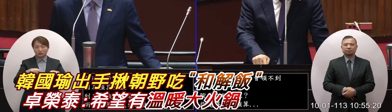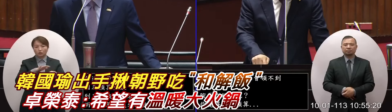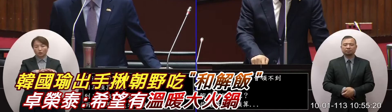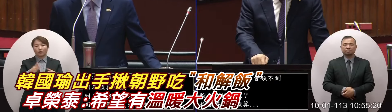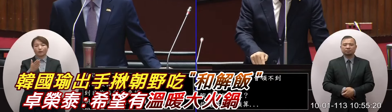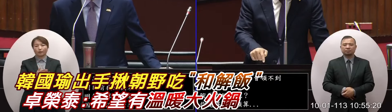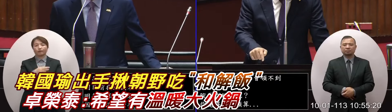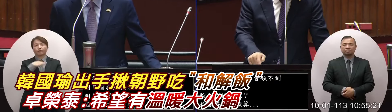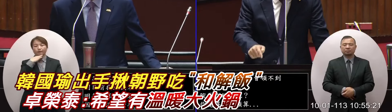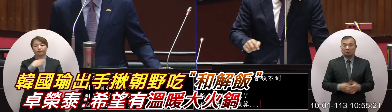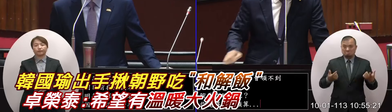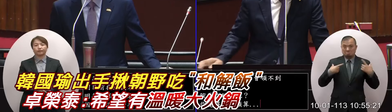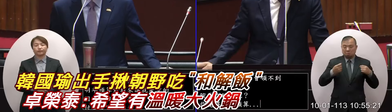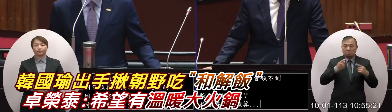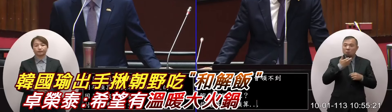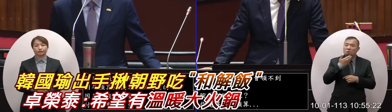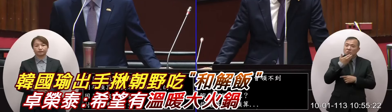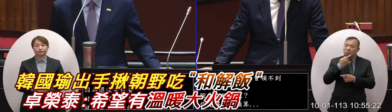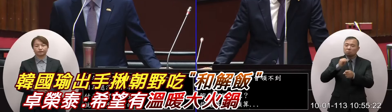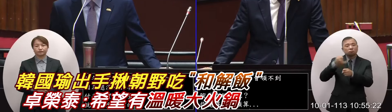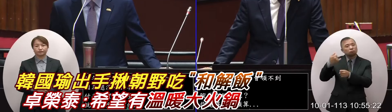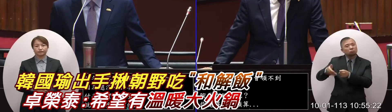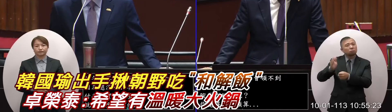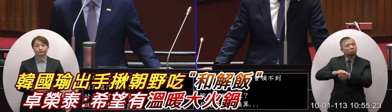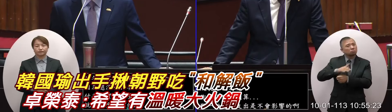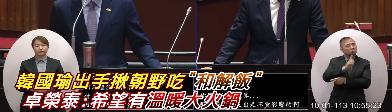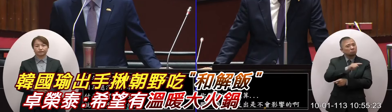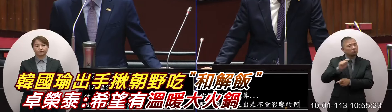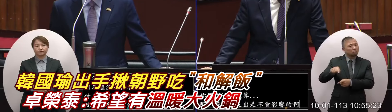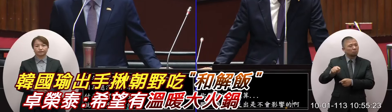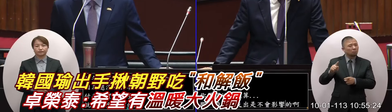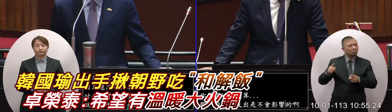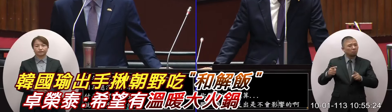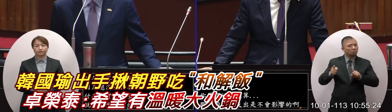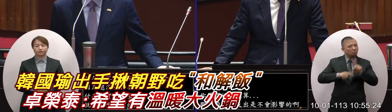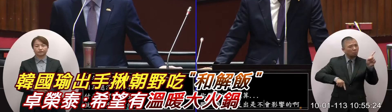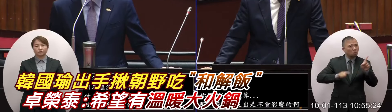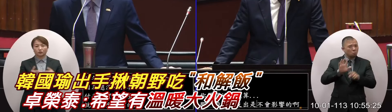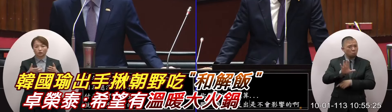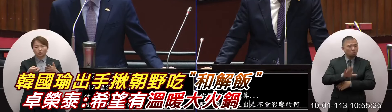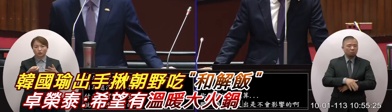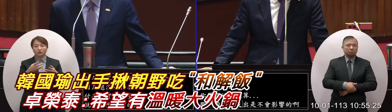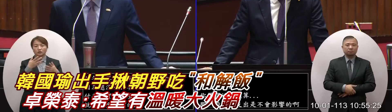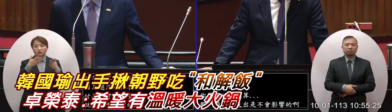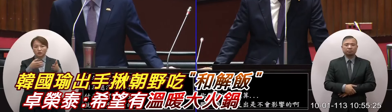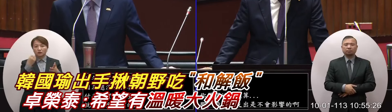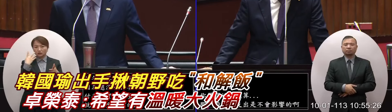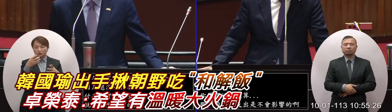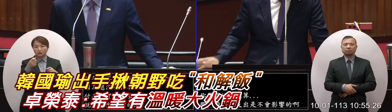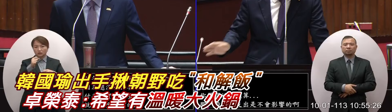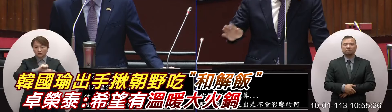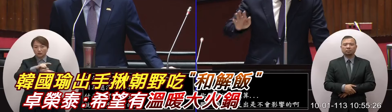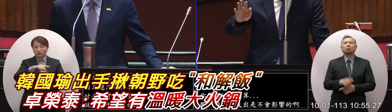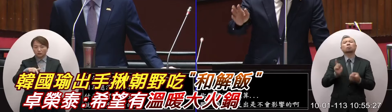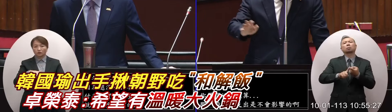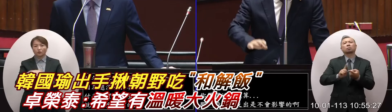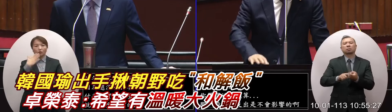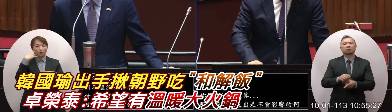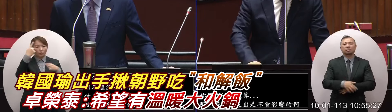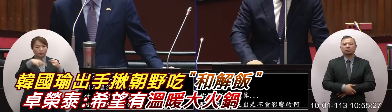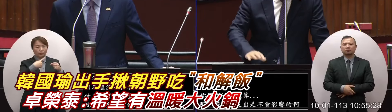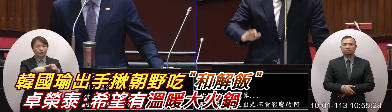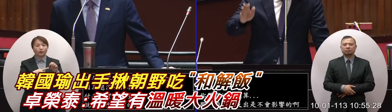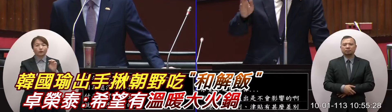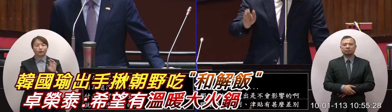摆。 跟原来的福利、原来的津贴有什么差别？有什么不一样呢？ 重点在于新增的今天。 对嘛？你不要 明年有